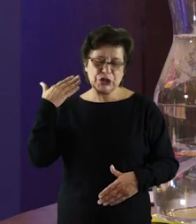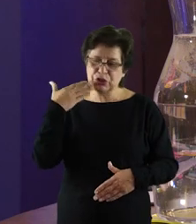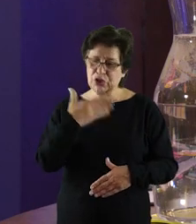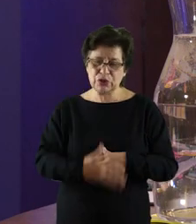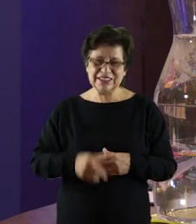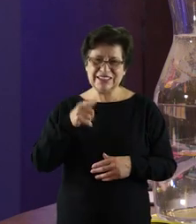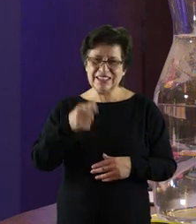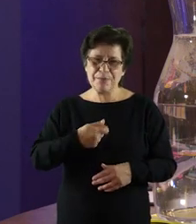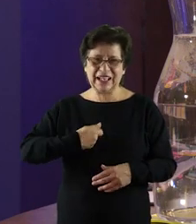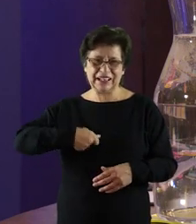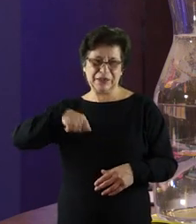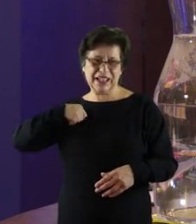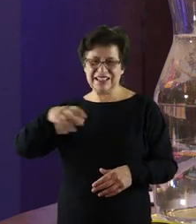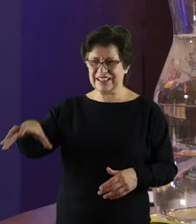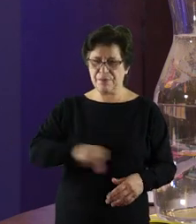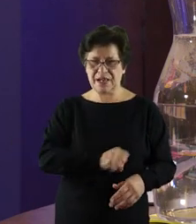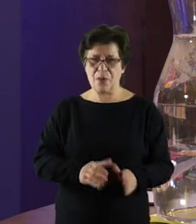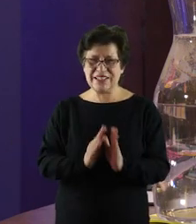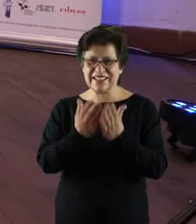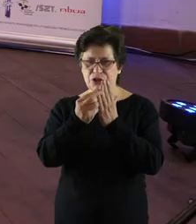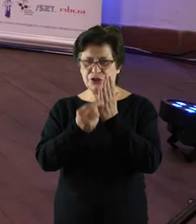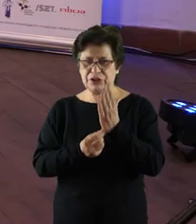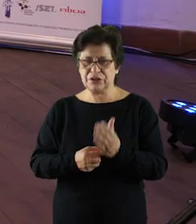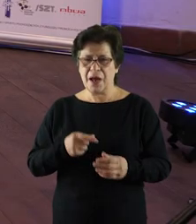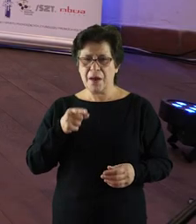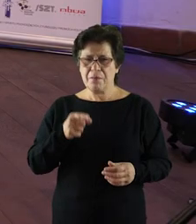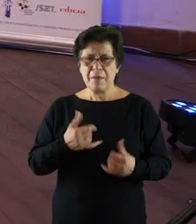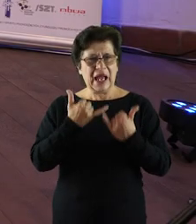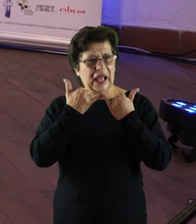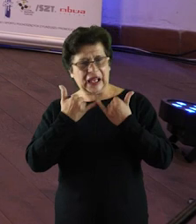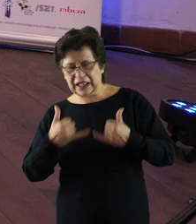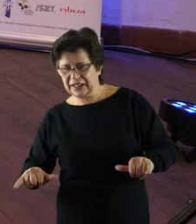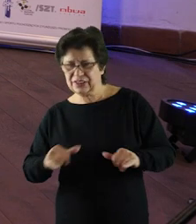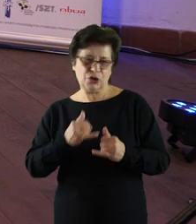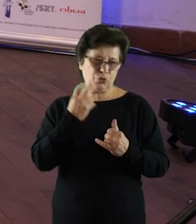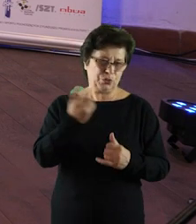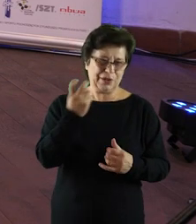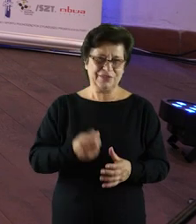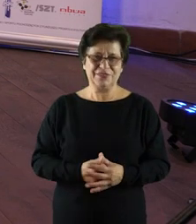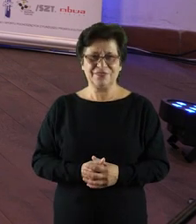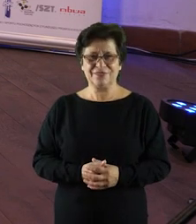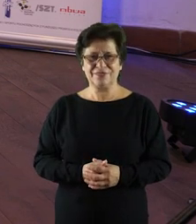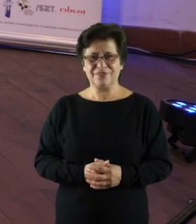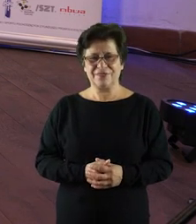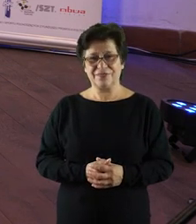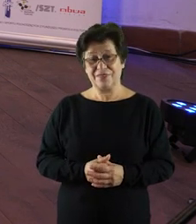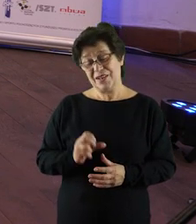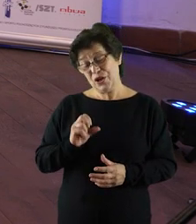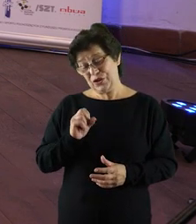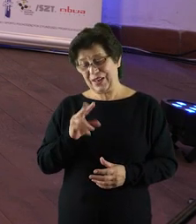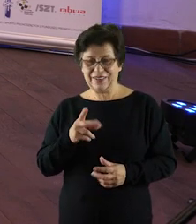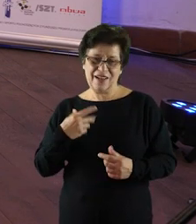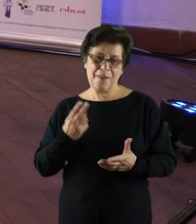kryminałem, zabrała nam zeszyt i powiedziała, że mamy sobie znaleźć inny talent. To tak na wesoło.